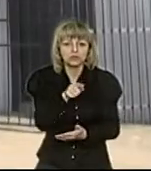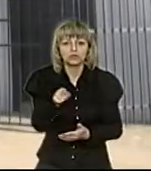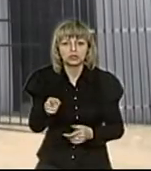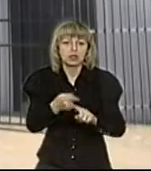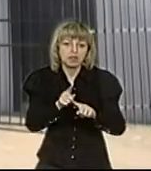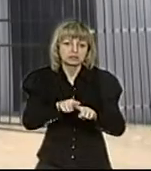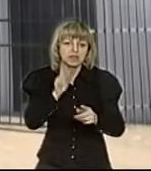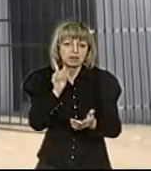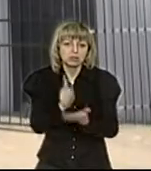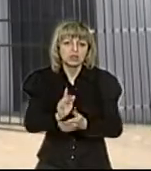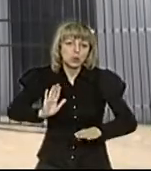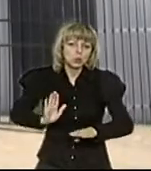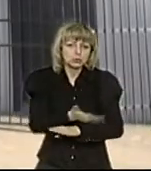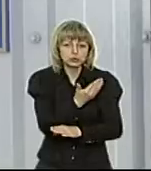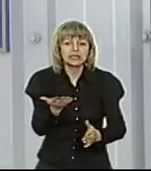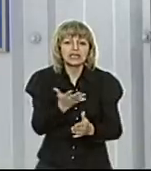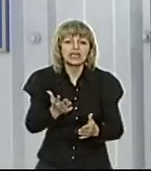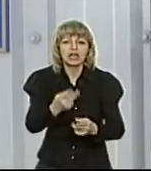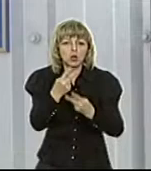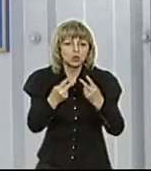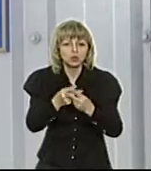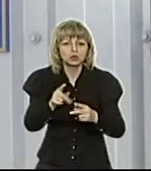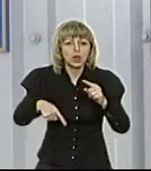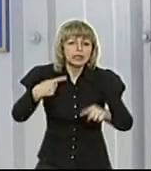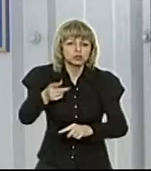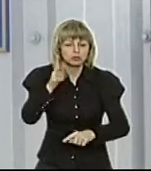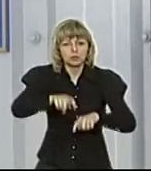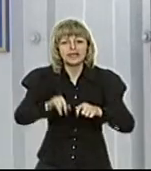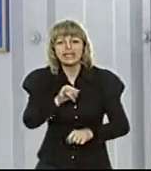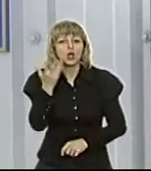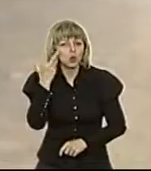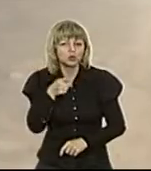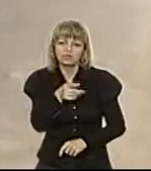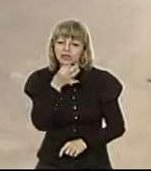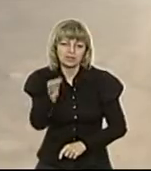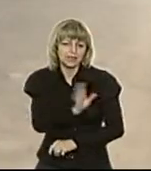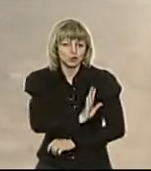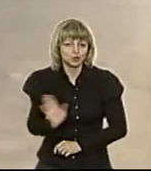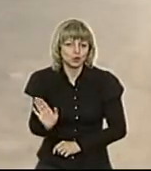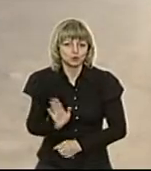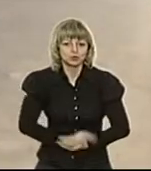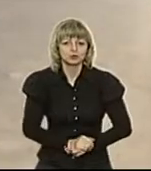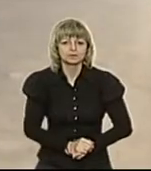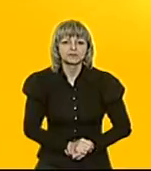бути негайно усунені. Яку колонію наступною перевірятимуть і коли, вони не розголошують.